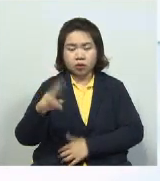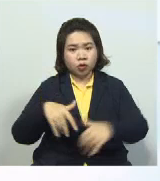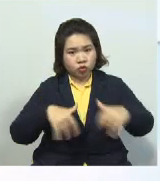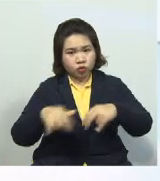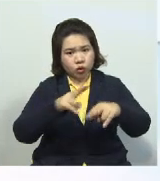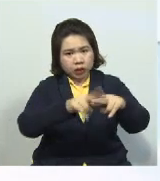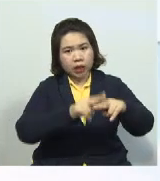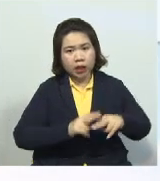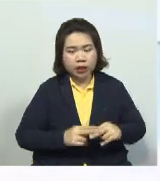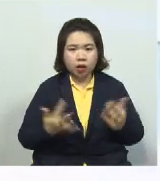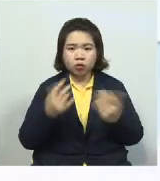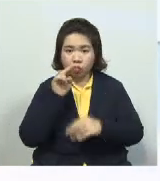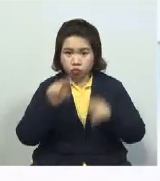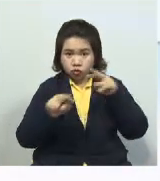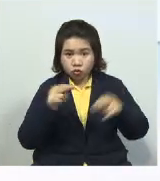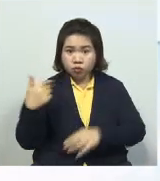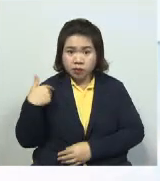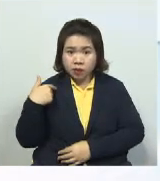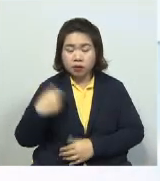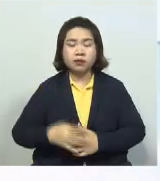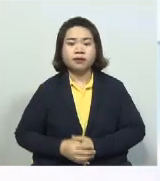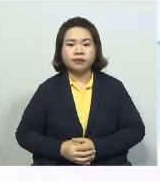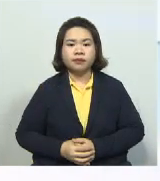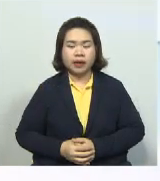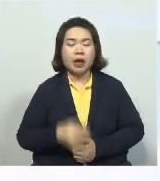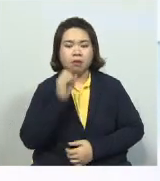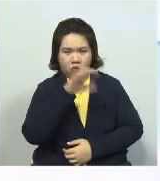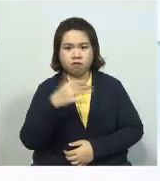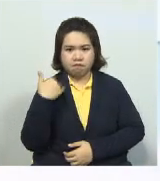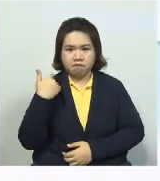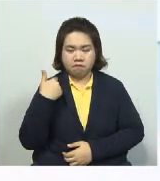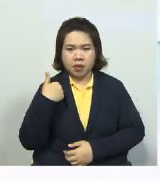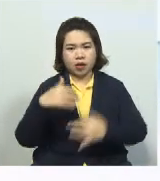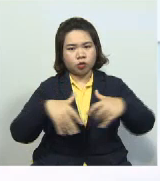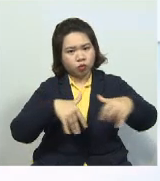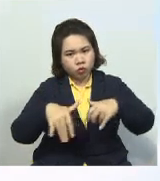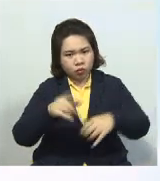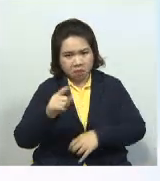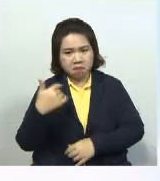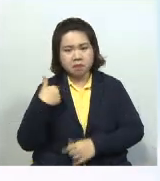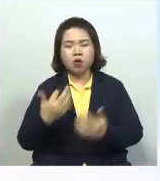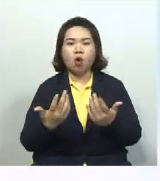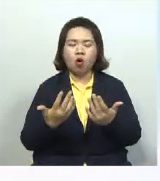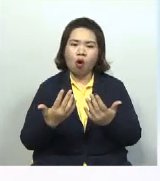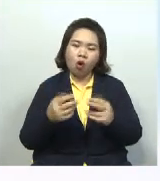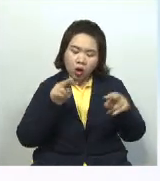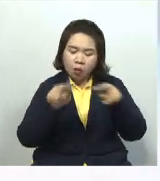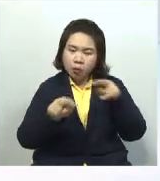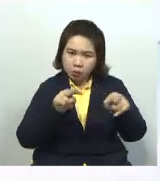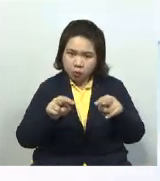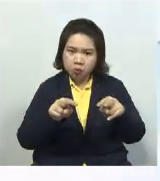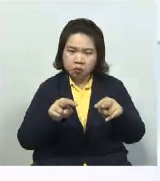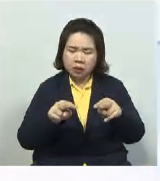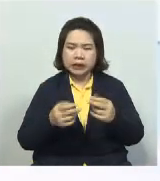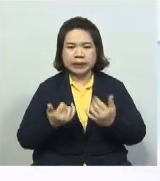ไปชมเรื่องของการซักซ้อมด้วยไหมคะ มีครับมีพี่น้องประชาชน เข้ามาชมนะครับทีนี้ก็เ